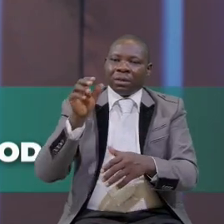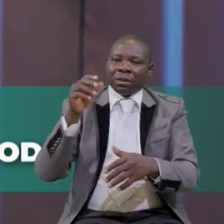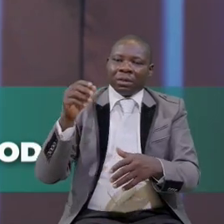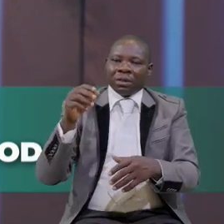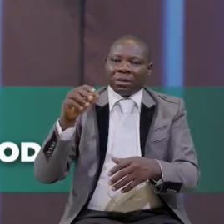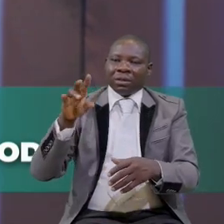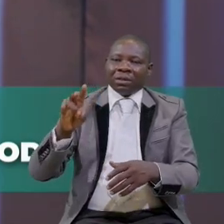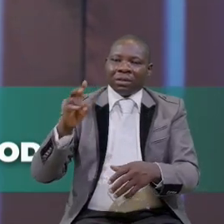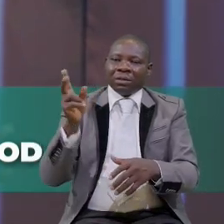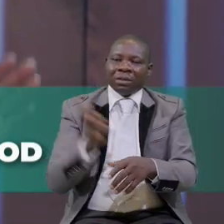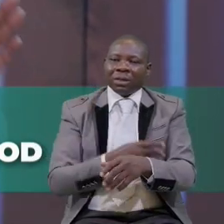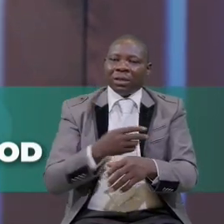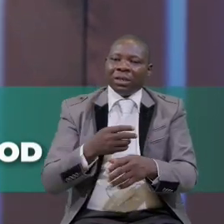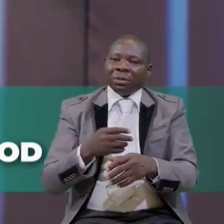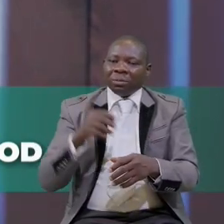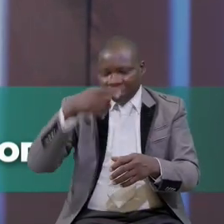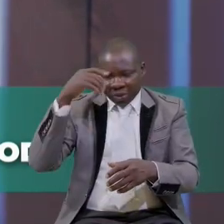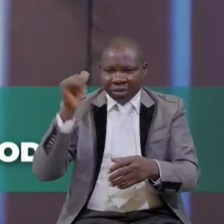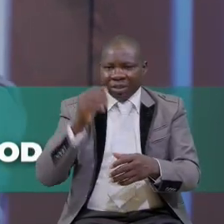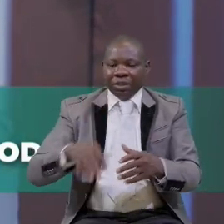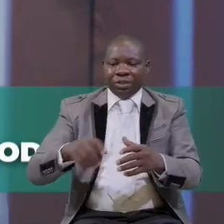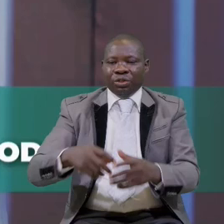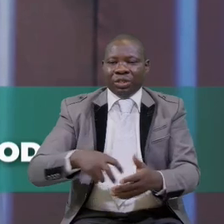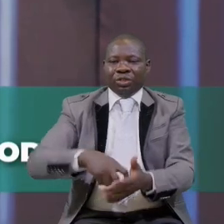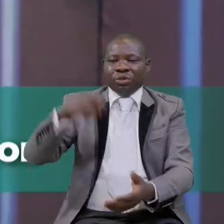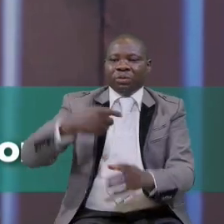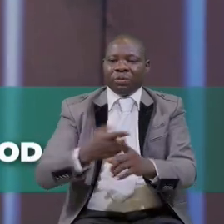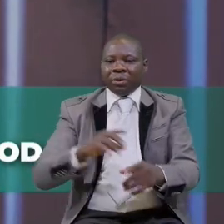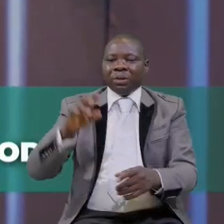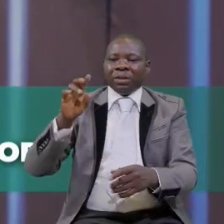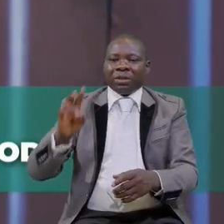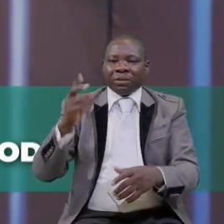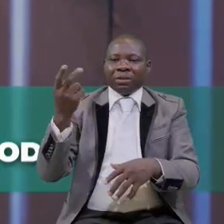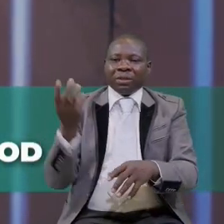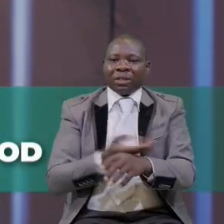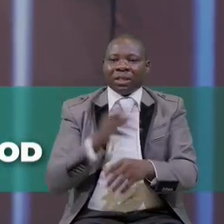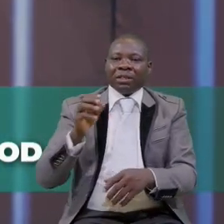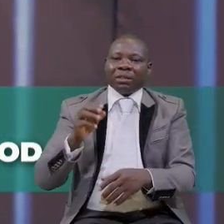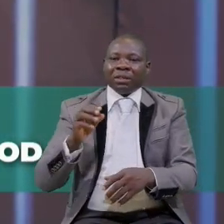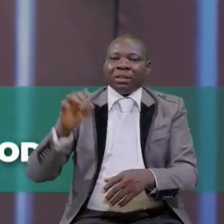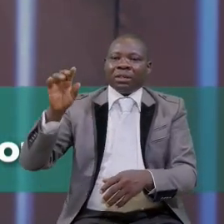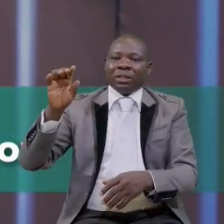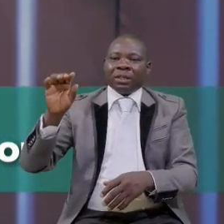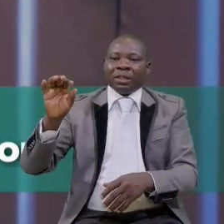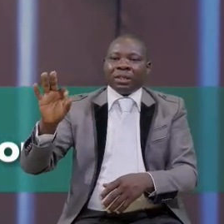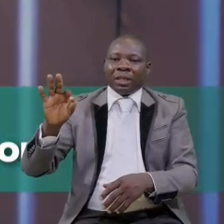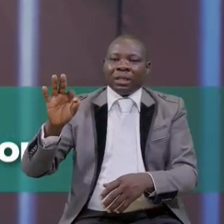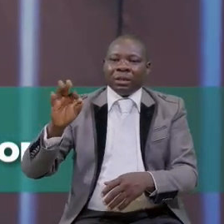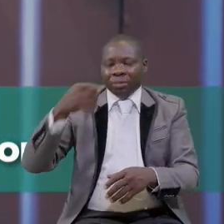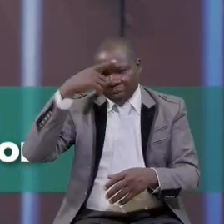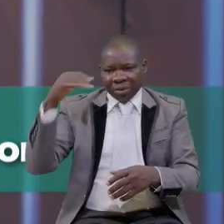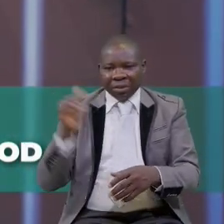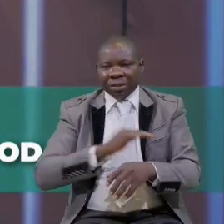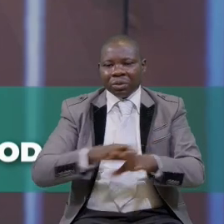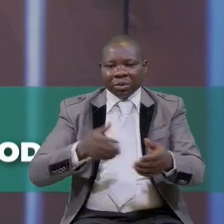7, ils ne sont pas allés à 7 fois pour suivre graduellement. Et ils sautaient 7 fois 9. Et